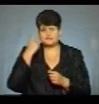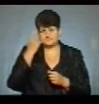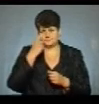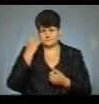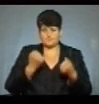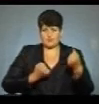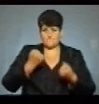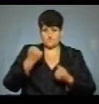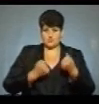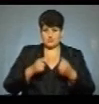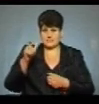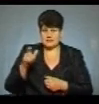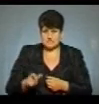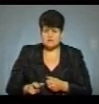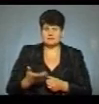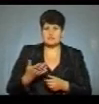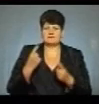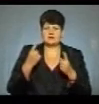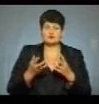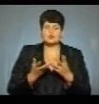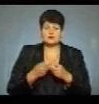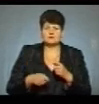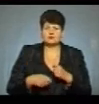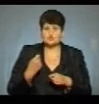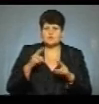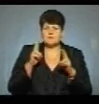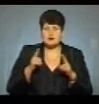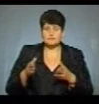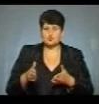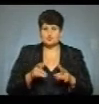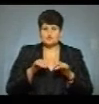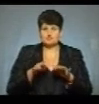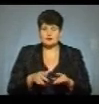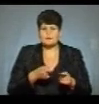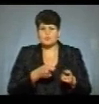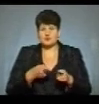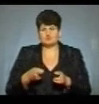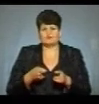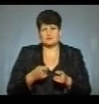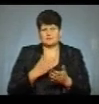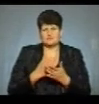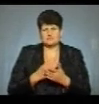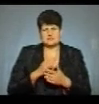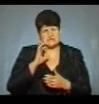водіїв, і велику кількість порушень правил дорожнього руху, які потягнули за собою досить серйозні наслідки.